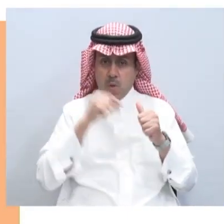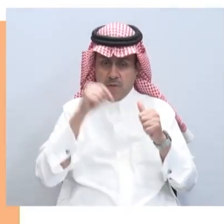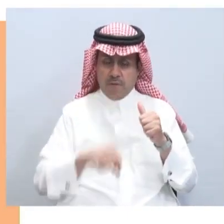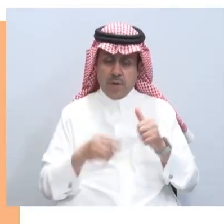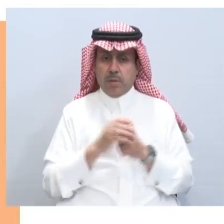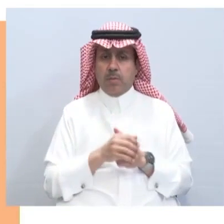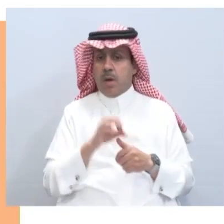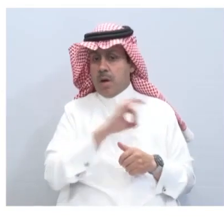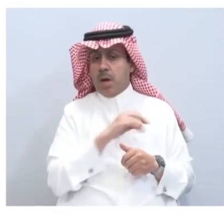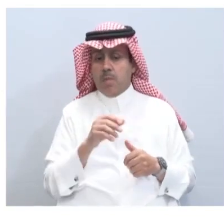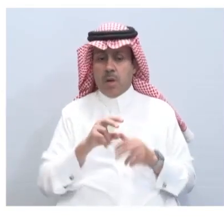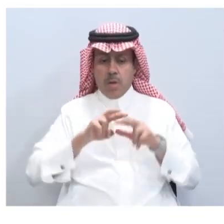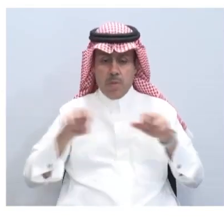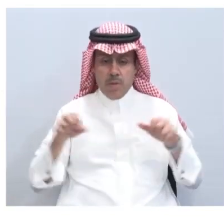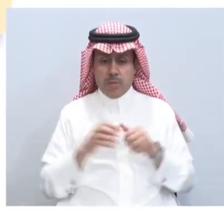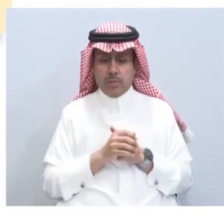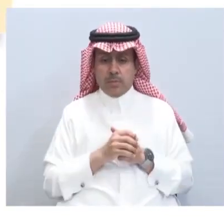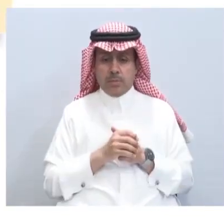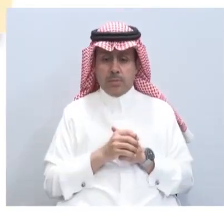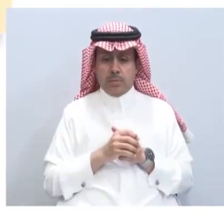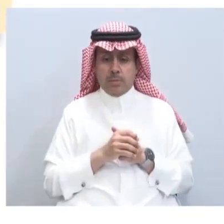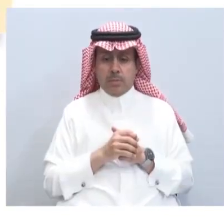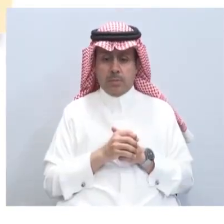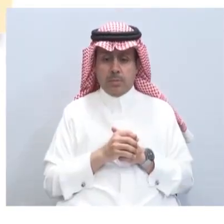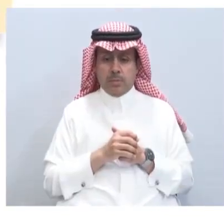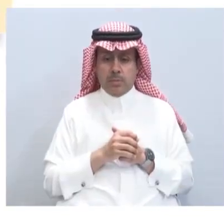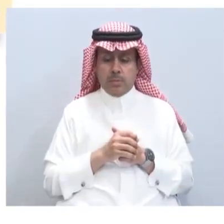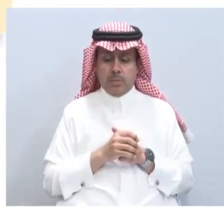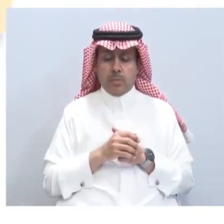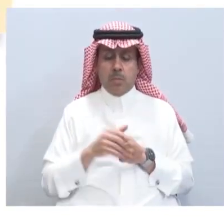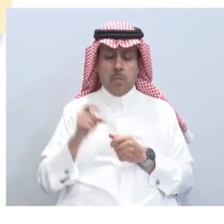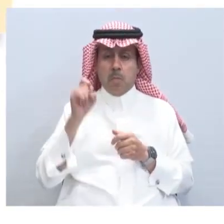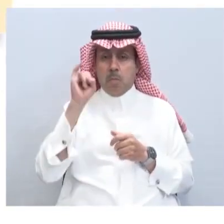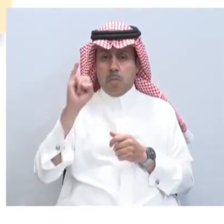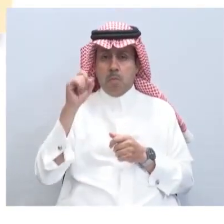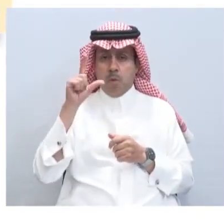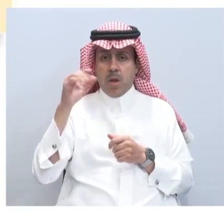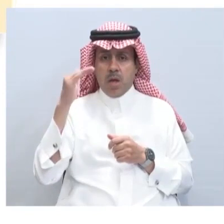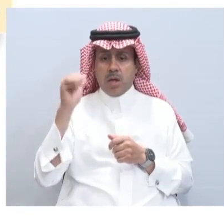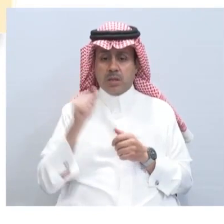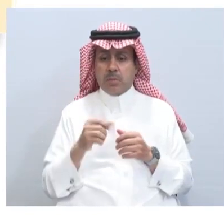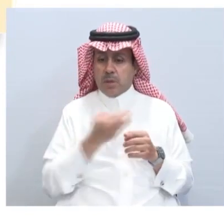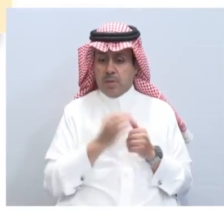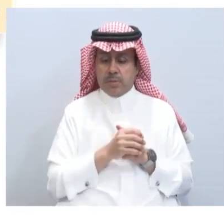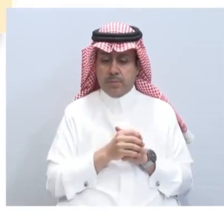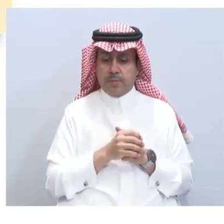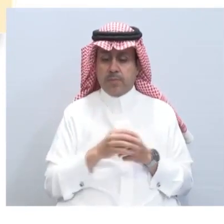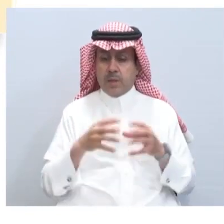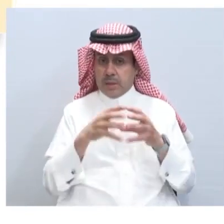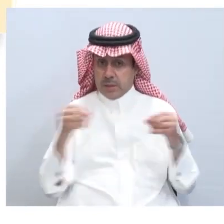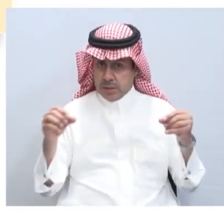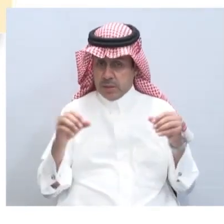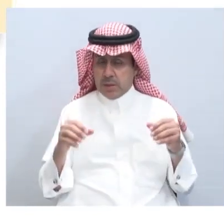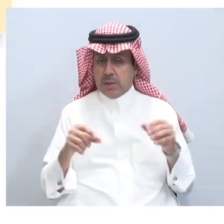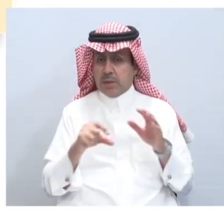عند الرغبه في البحث عن اي معلومات ناتي الى اذا ملخص ما تحدثنا عنه اليوم تعرف الانترنت